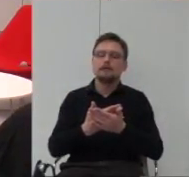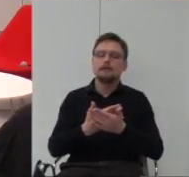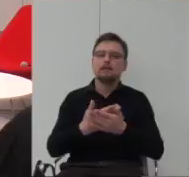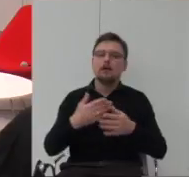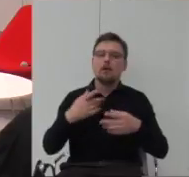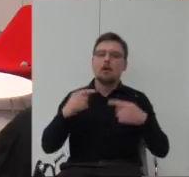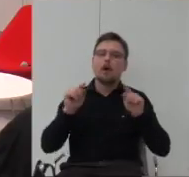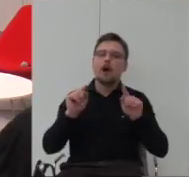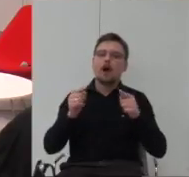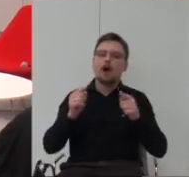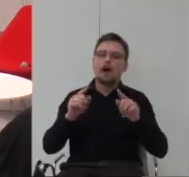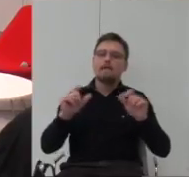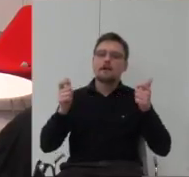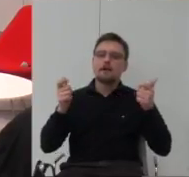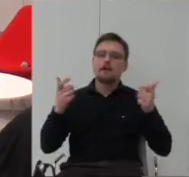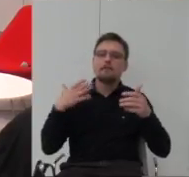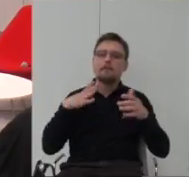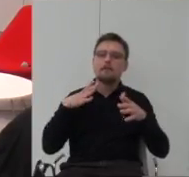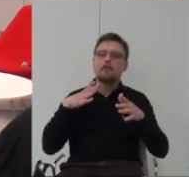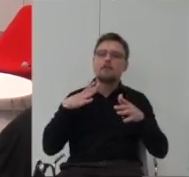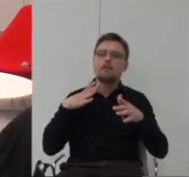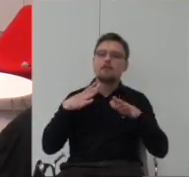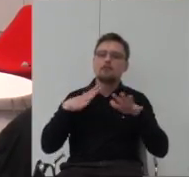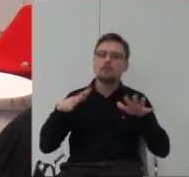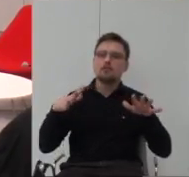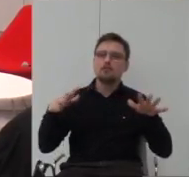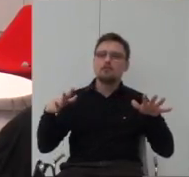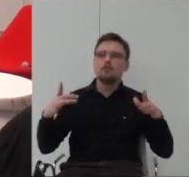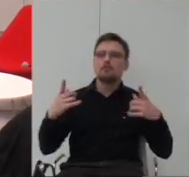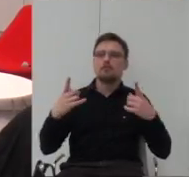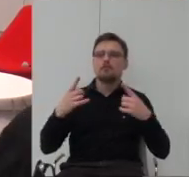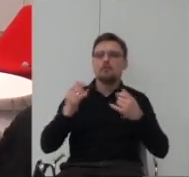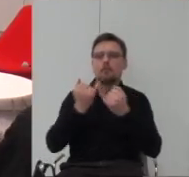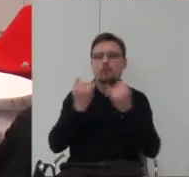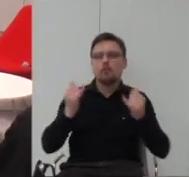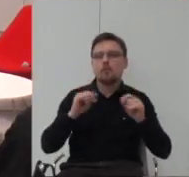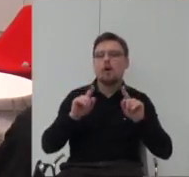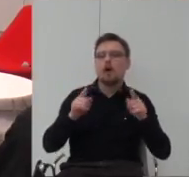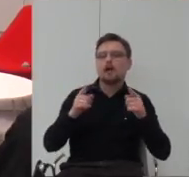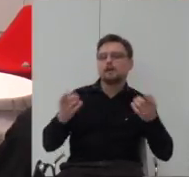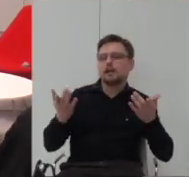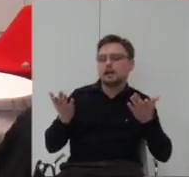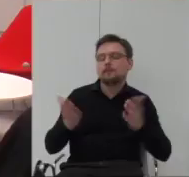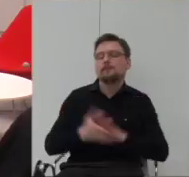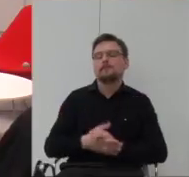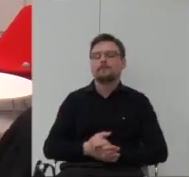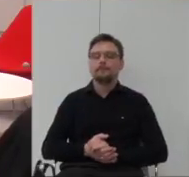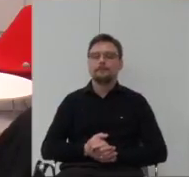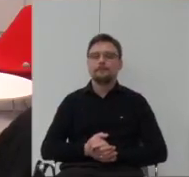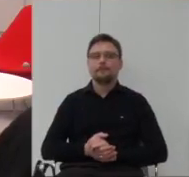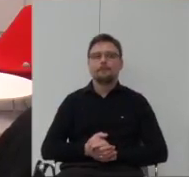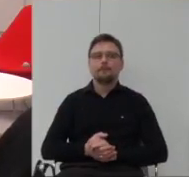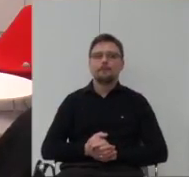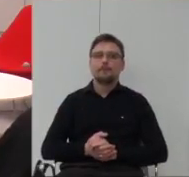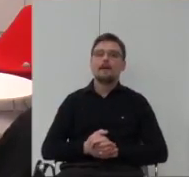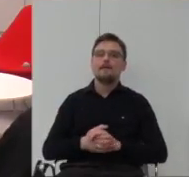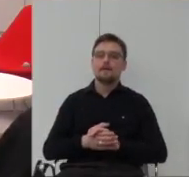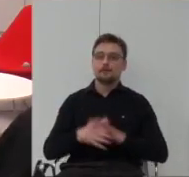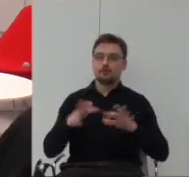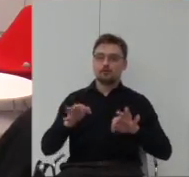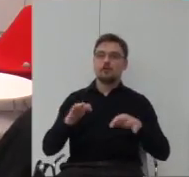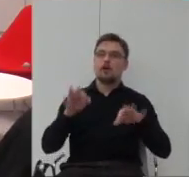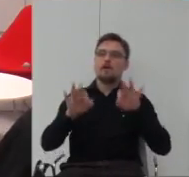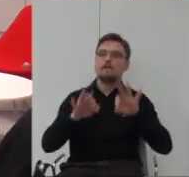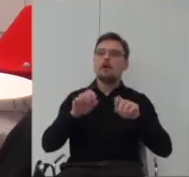prezentować tyle różnego rodzaju pomysłów, z tego względu też w samą organizację wydarzenia zaangażowanych było wiele